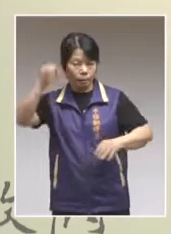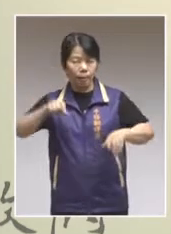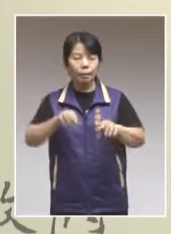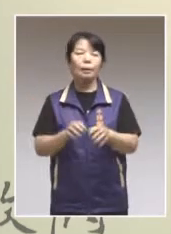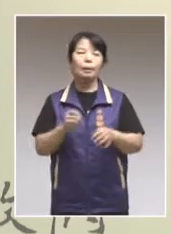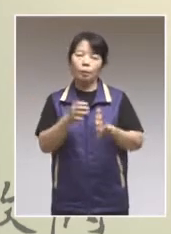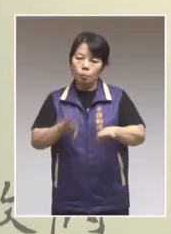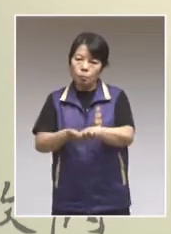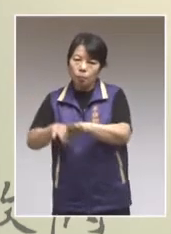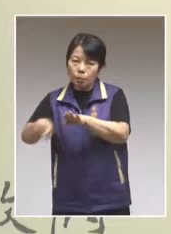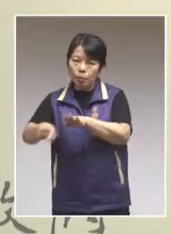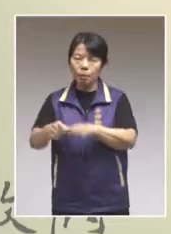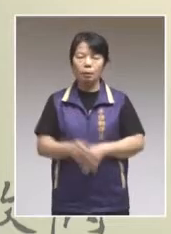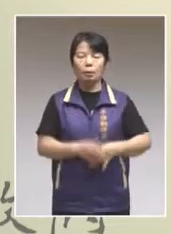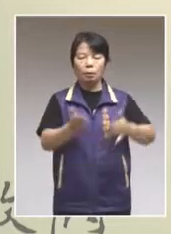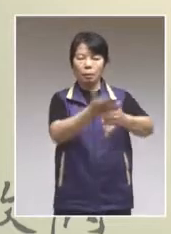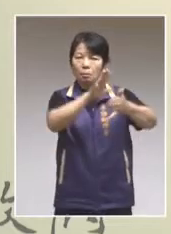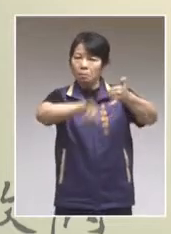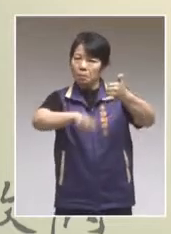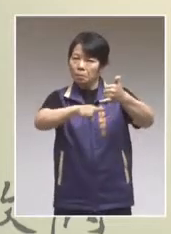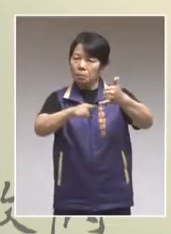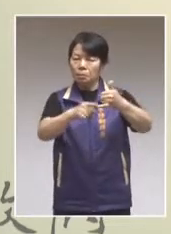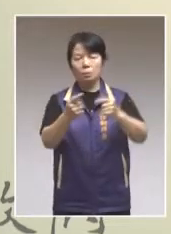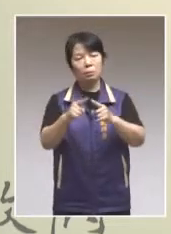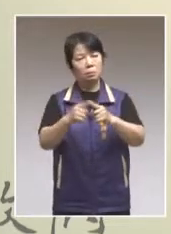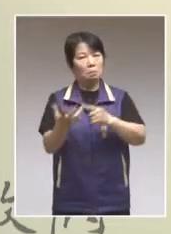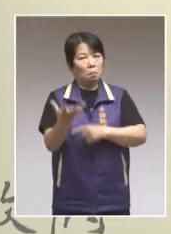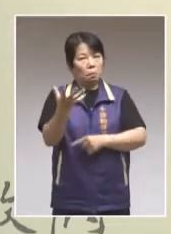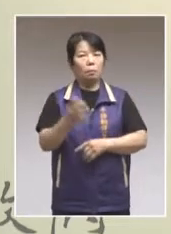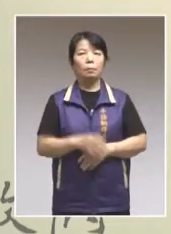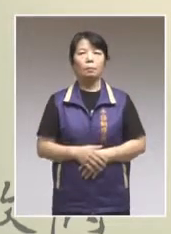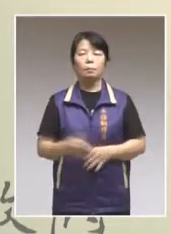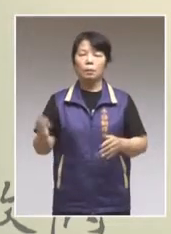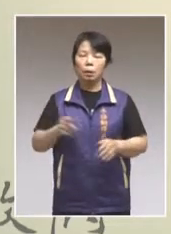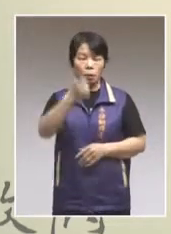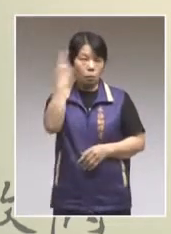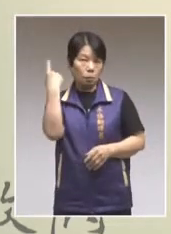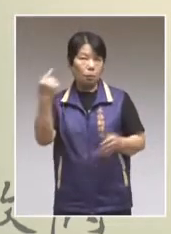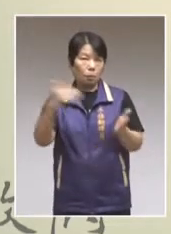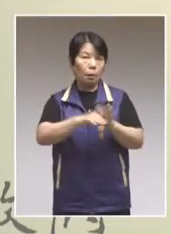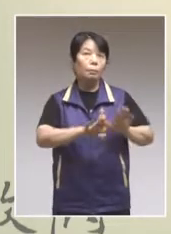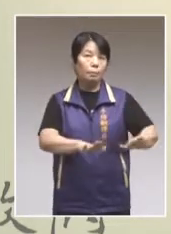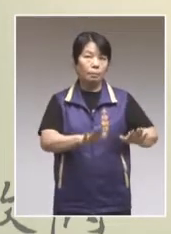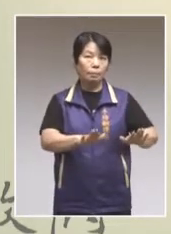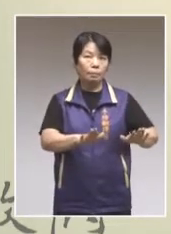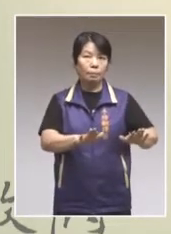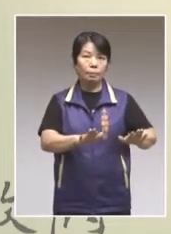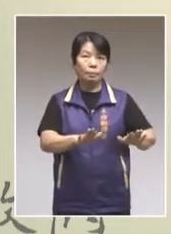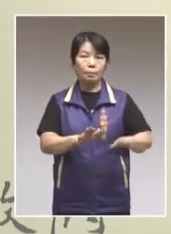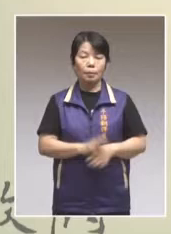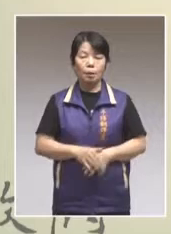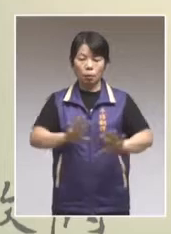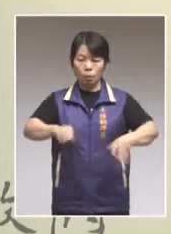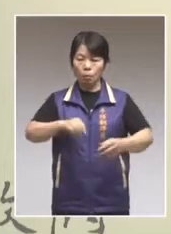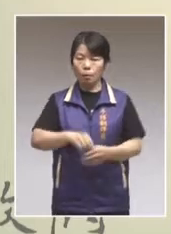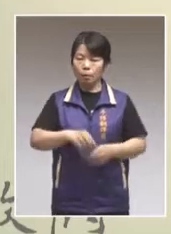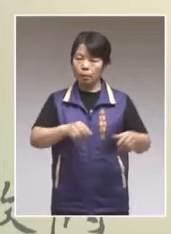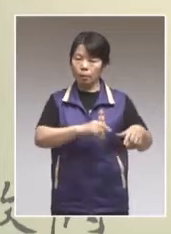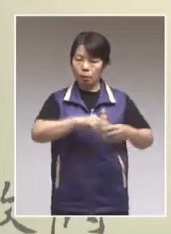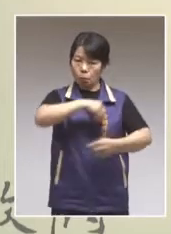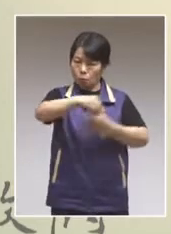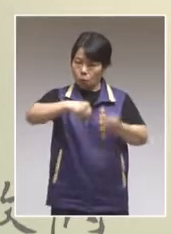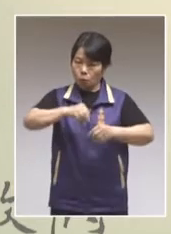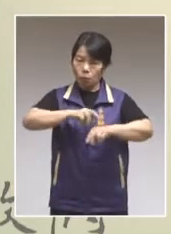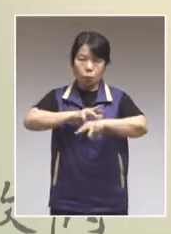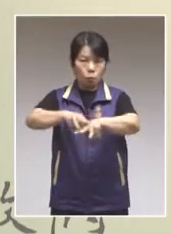案例相当的多。那在昨天到今天为止，那我们总共转衔出去的，好，那包